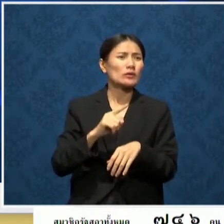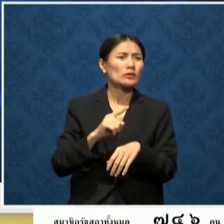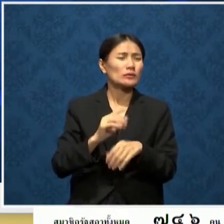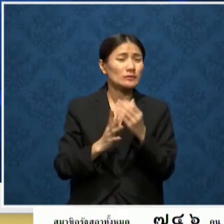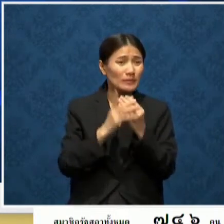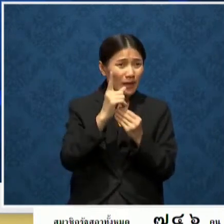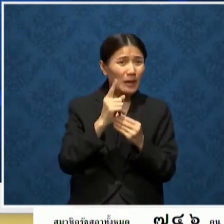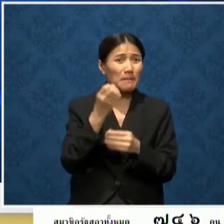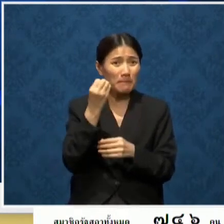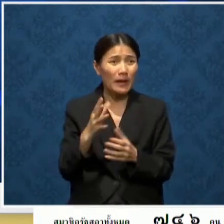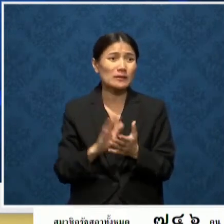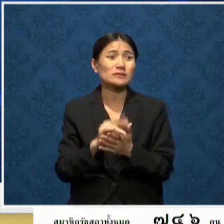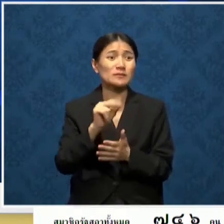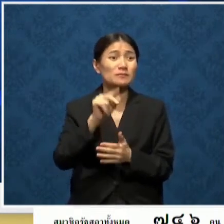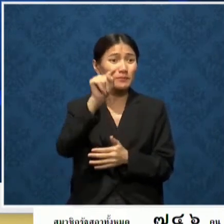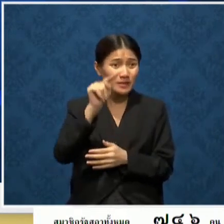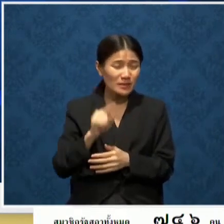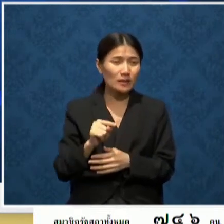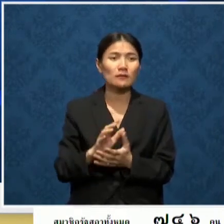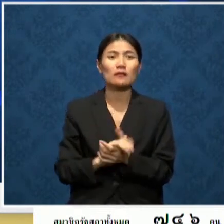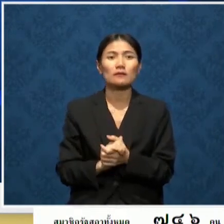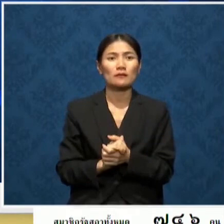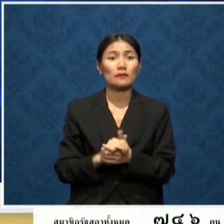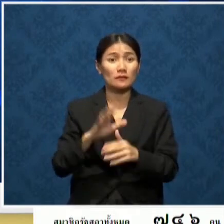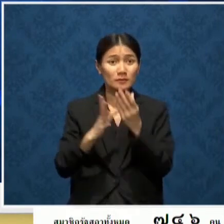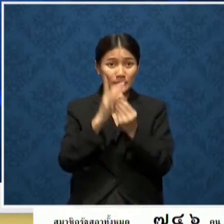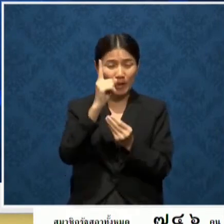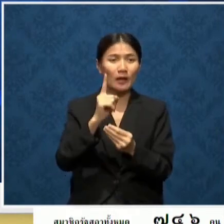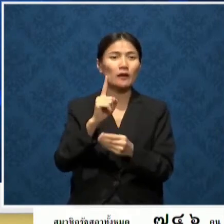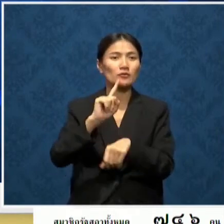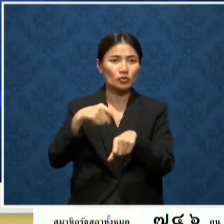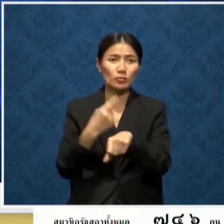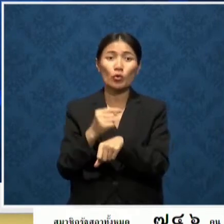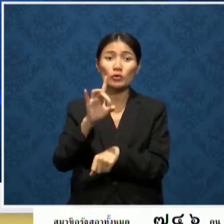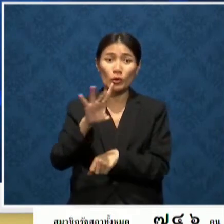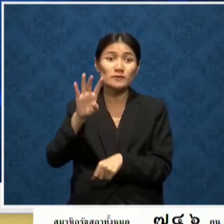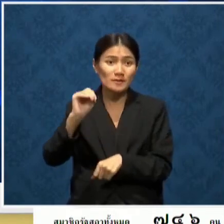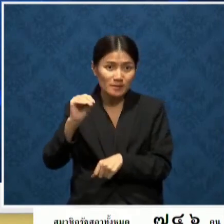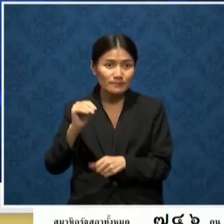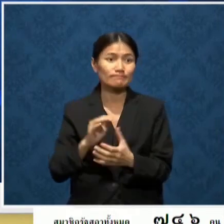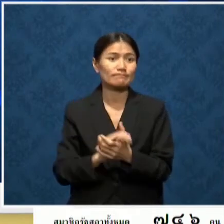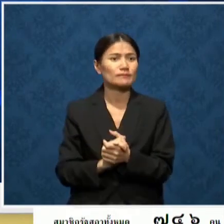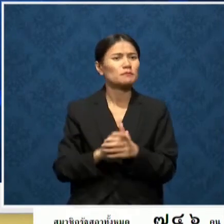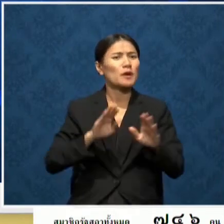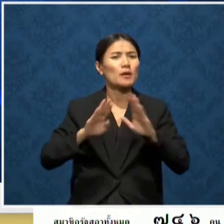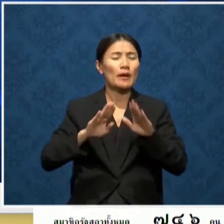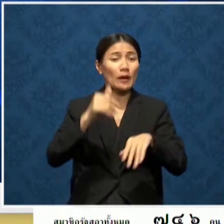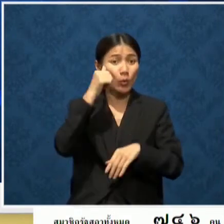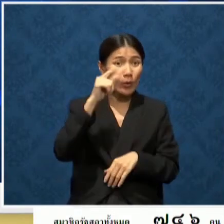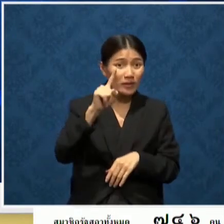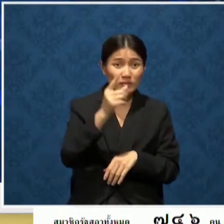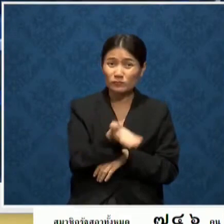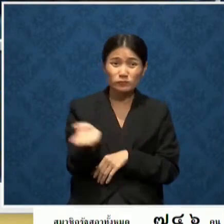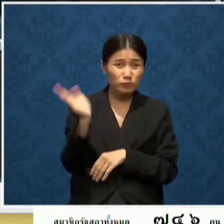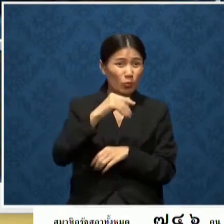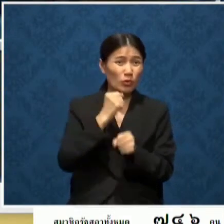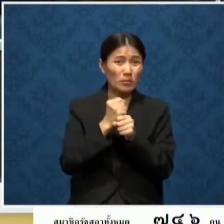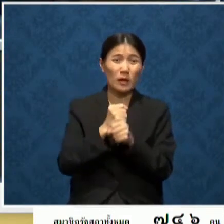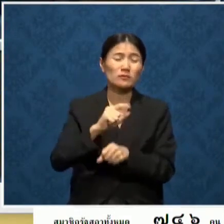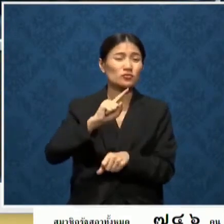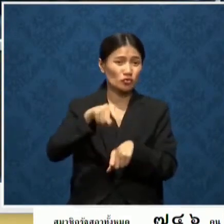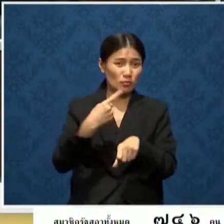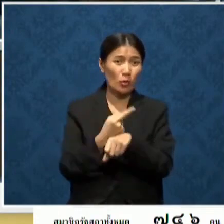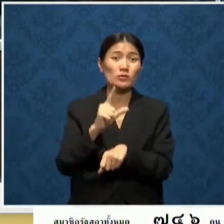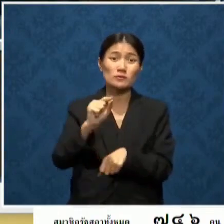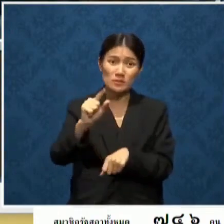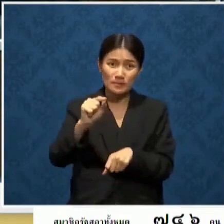าห์แลกกวา 30 เปเซตทำงานทะลุ ถึง 140 ชโงต่สัดา trudหรอประมาณ 20 ชั่โงต่อวันอย่างก่านั้คร